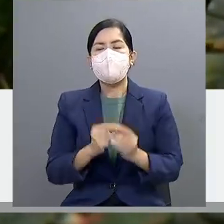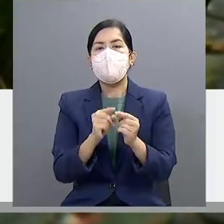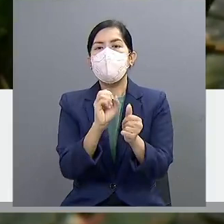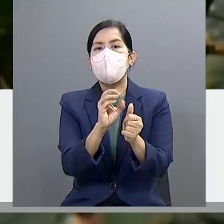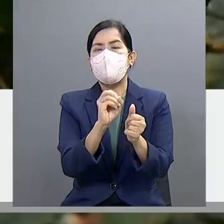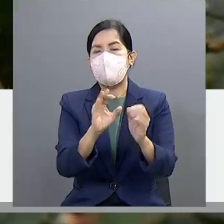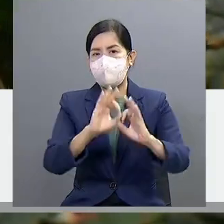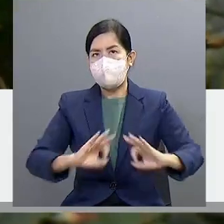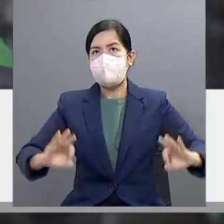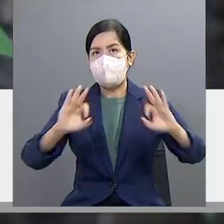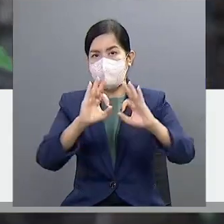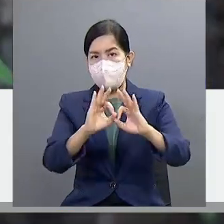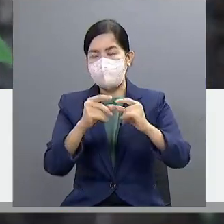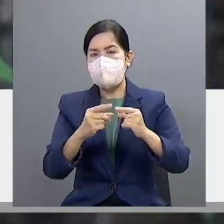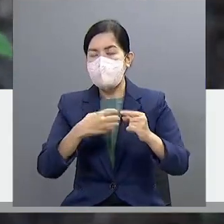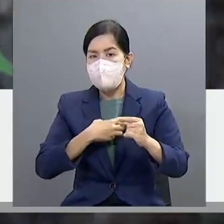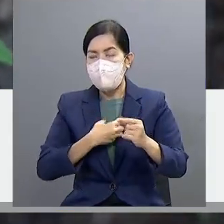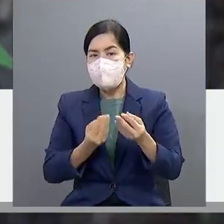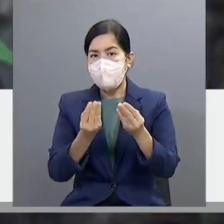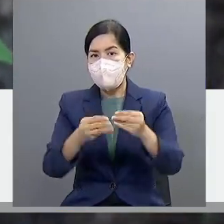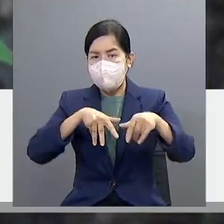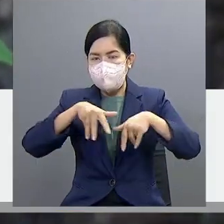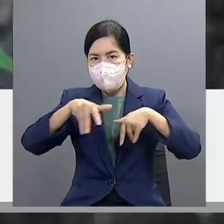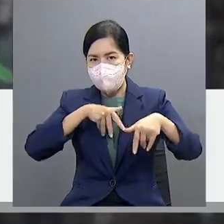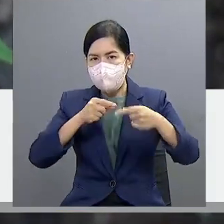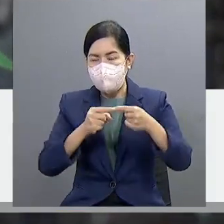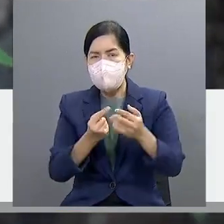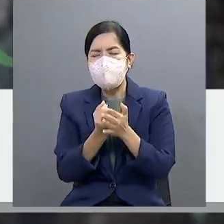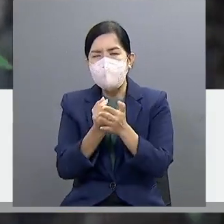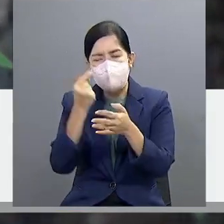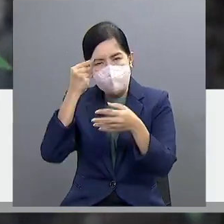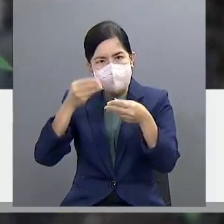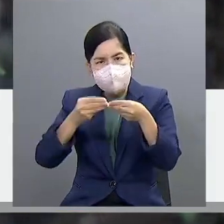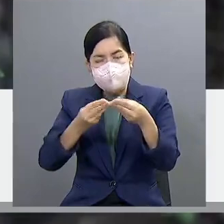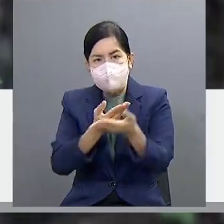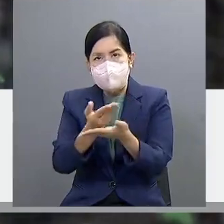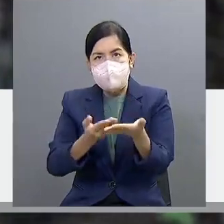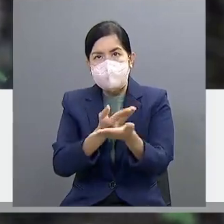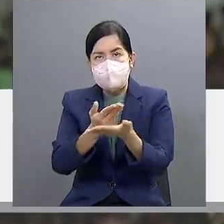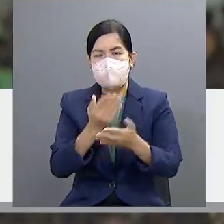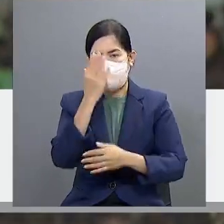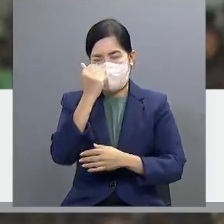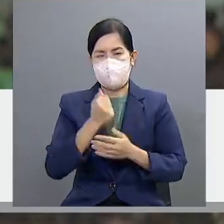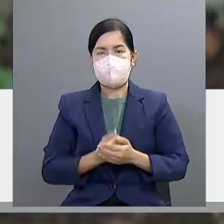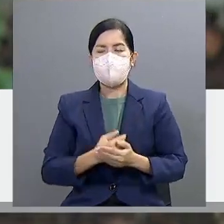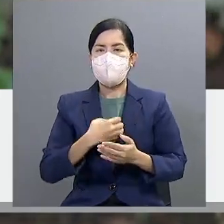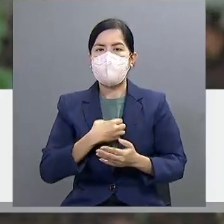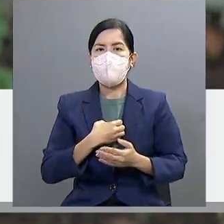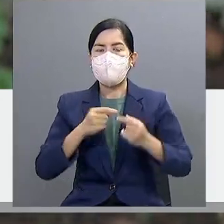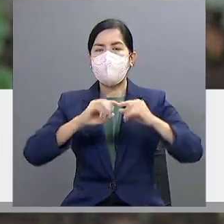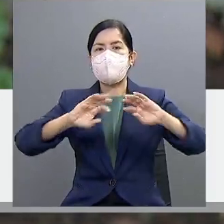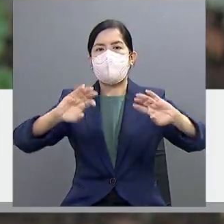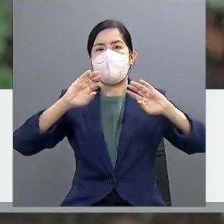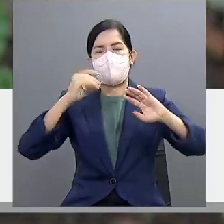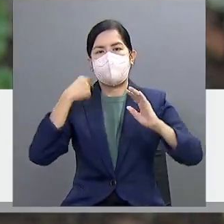ได้ร่วมกันระดมความเห็นก็คือทางกลุ่มต้องการที่จะเห็นรัฐออกมาตรการห้ามไม่ให้มีกัญชา